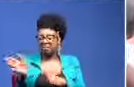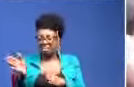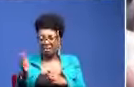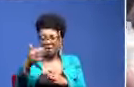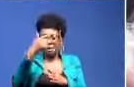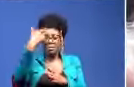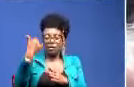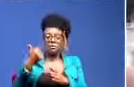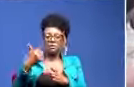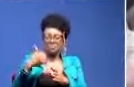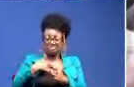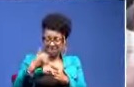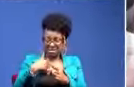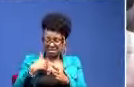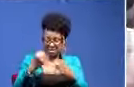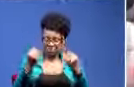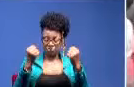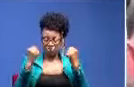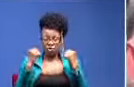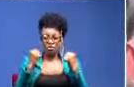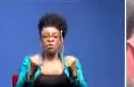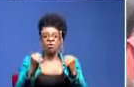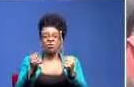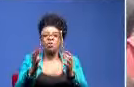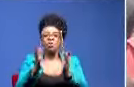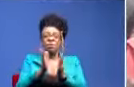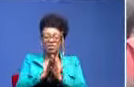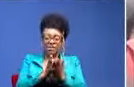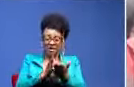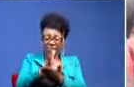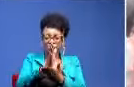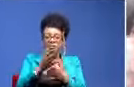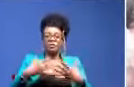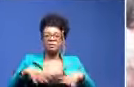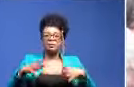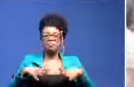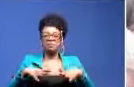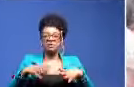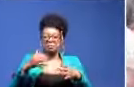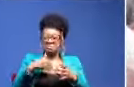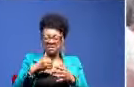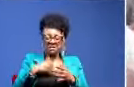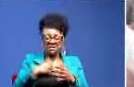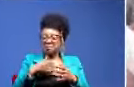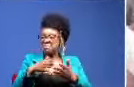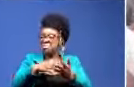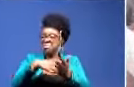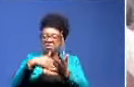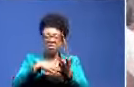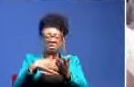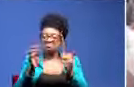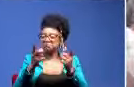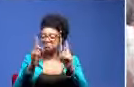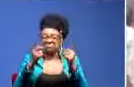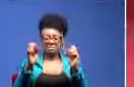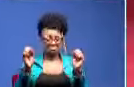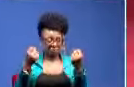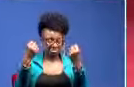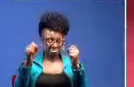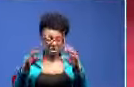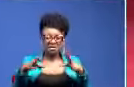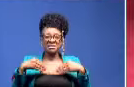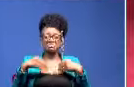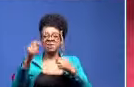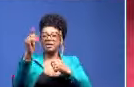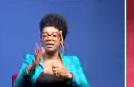mimi nasimama kidete na haki ya raia, na mimi sikwezi kubalia Wakenya wafinyiliwe.